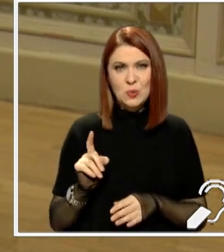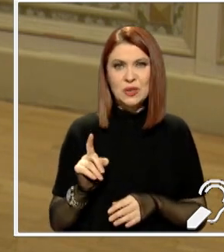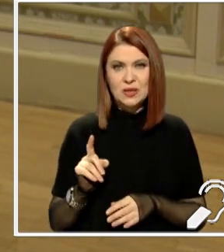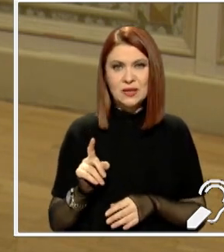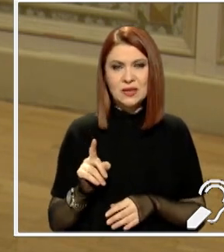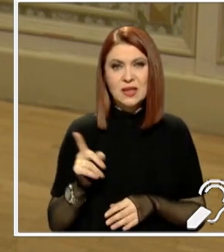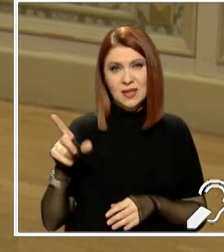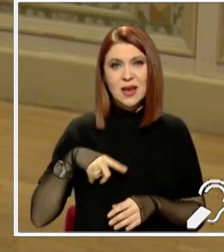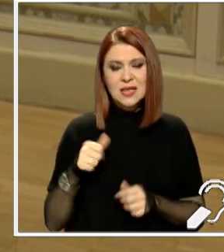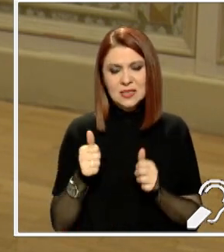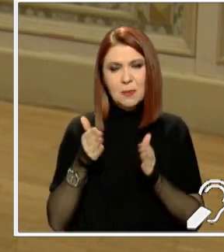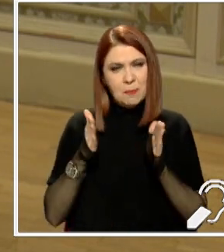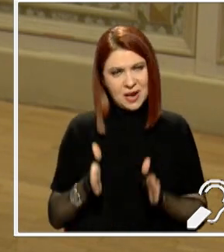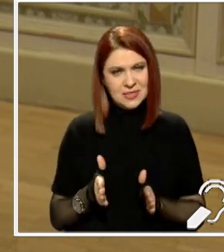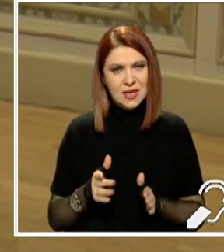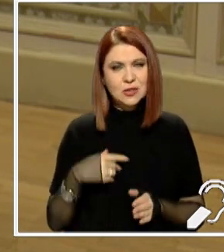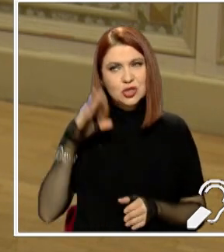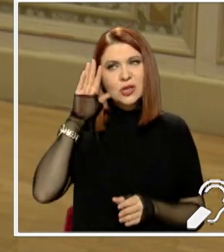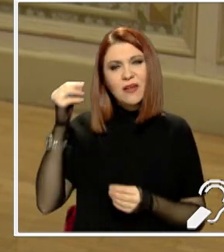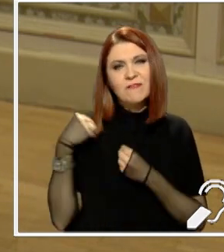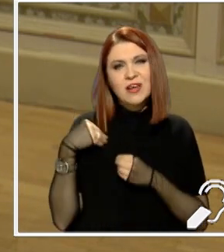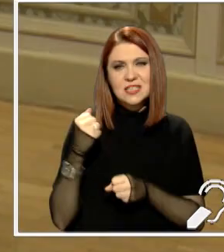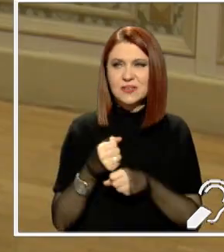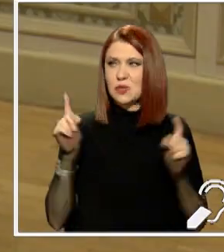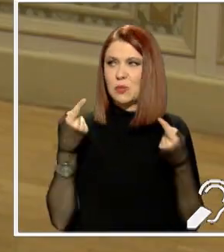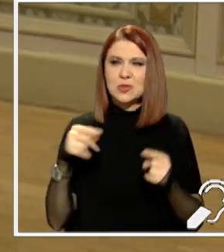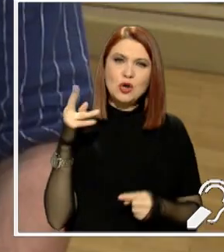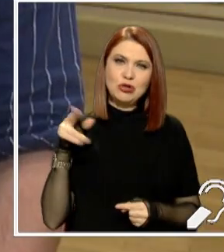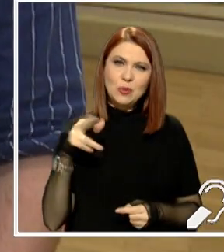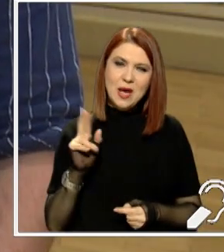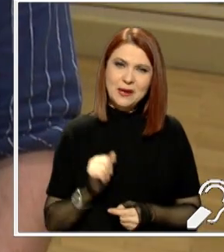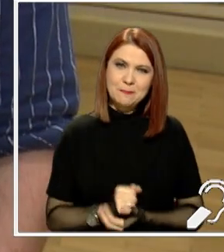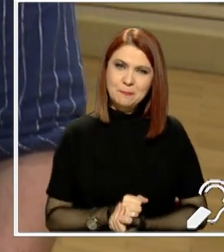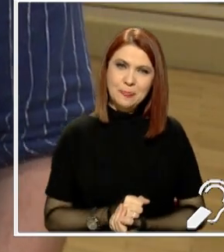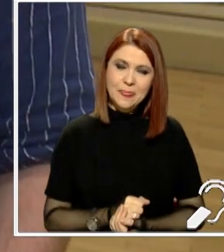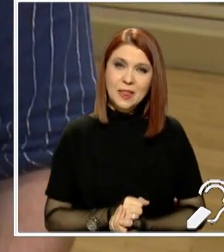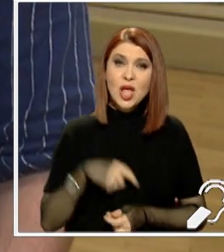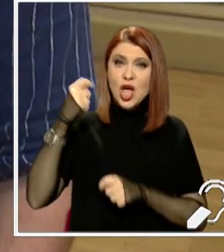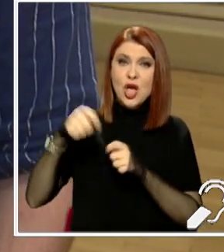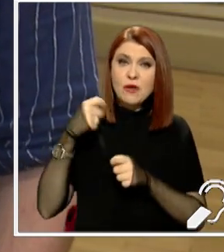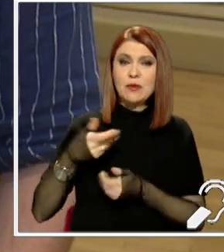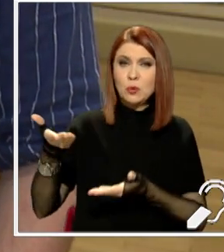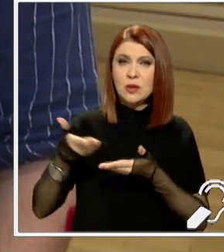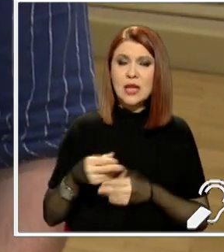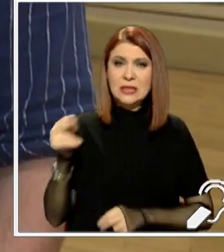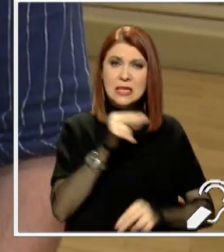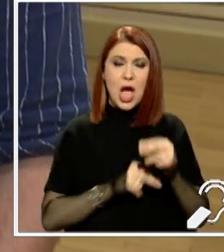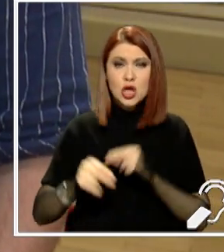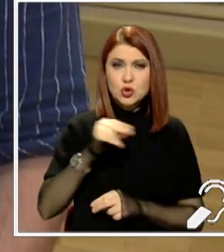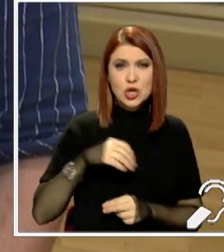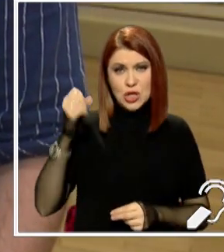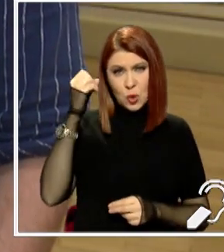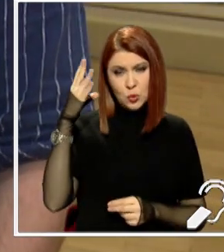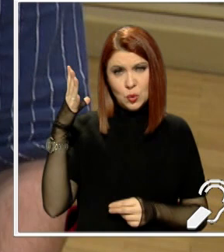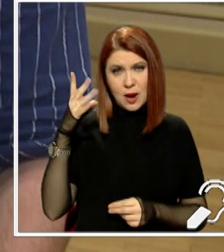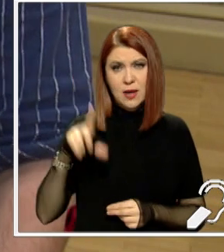el este tot timpul prezent și ne inspiră să facem muzică în continuare. Premiul oferit de Asociația Culturală Iancu Zuckerman și